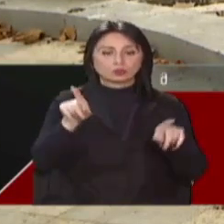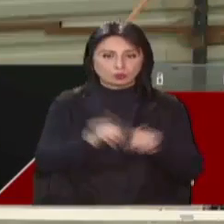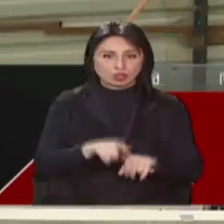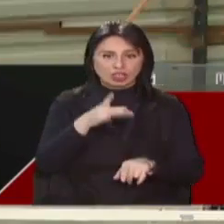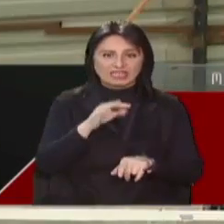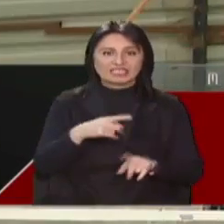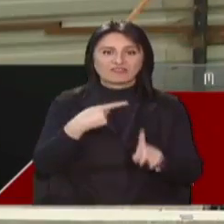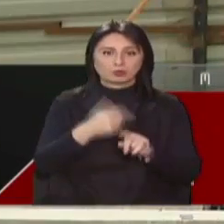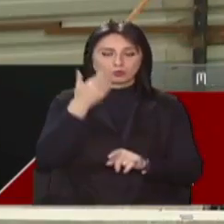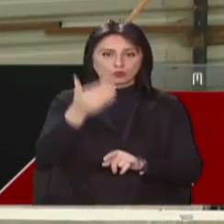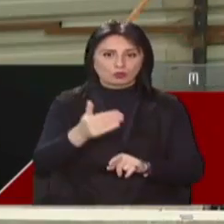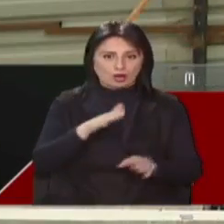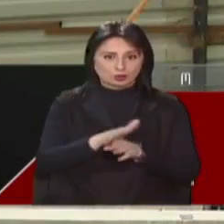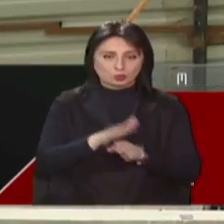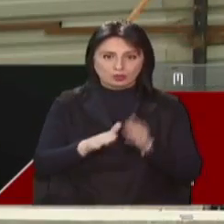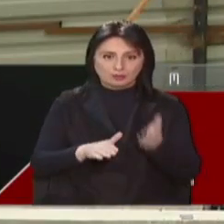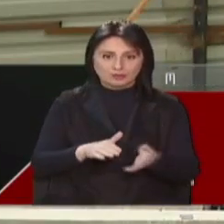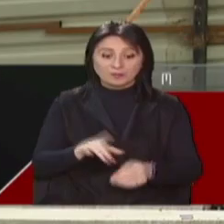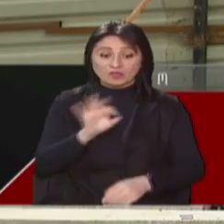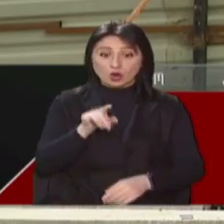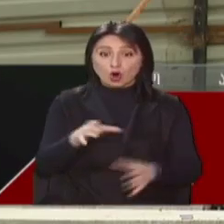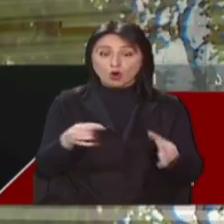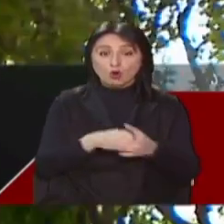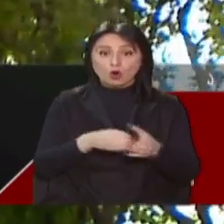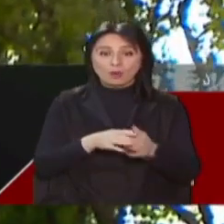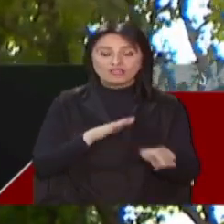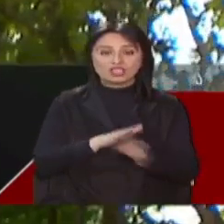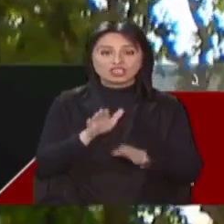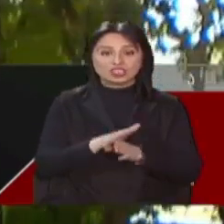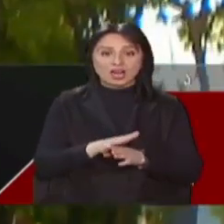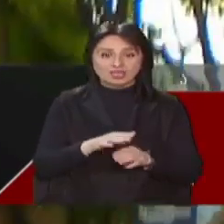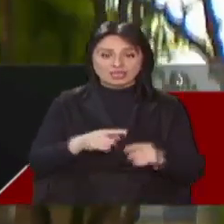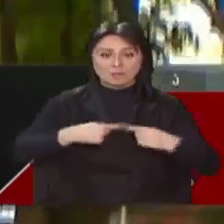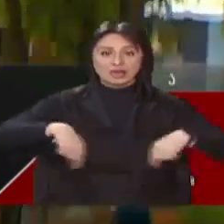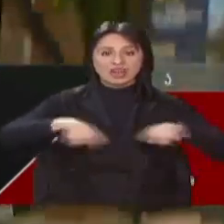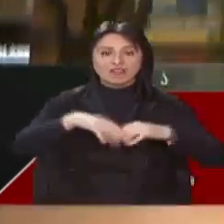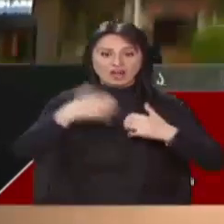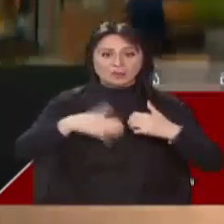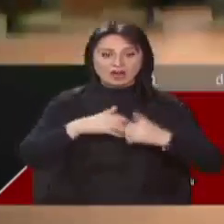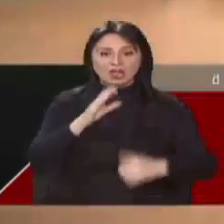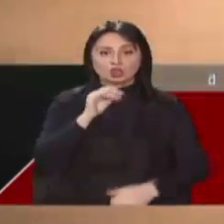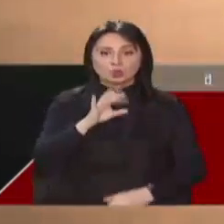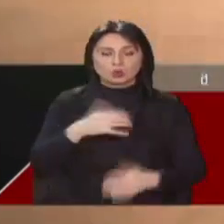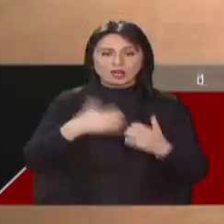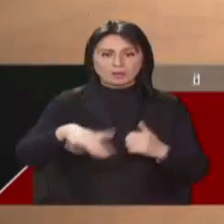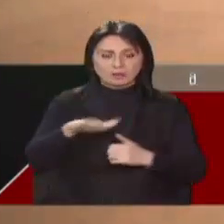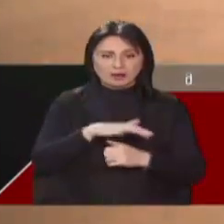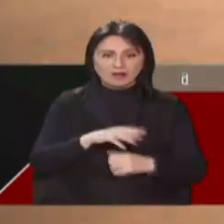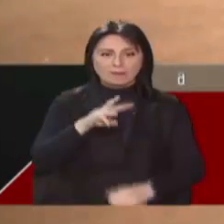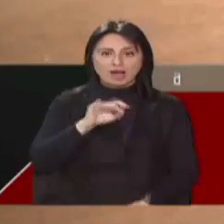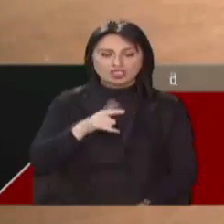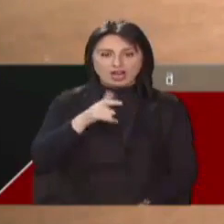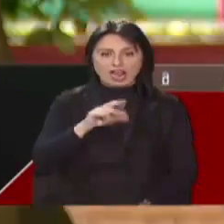ნაწილსაც Green Service Plus ასრულებს. Აღნიშნულმა კომპანიამ შეასრულა მრგვალი ბაღის, სკუდიერის სკვერის და